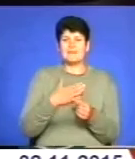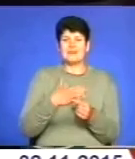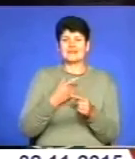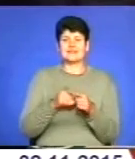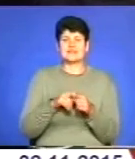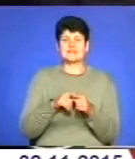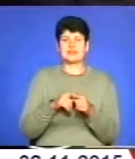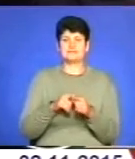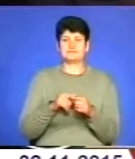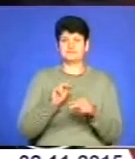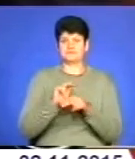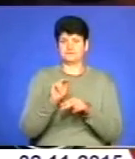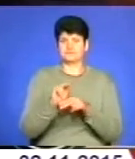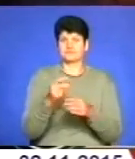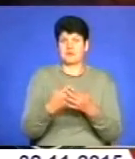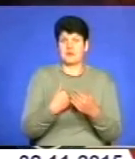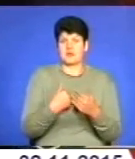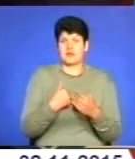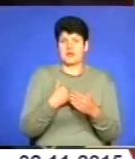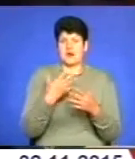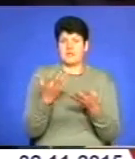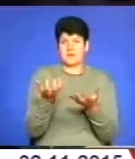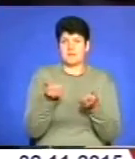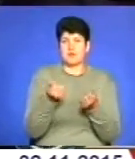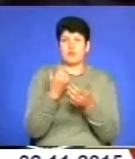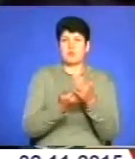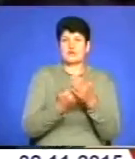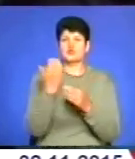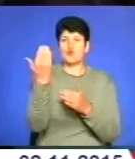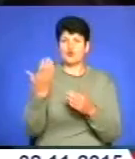наставник. Я беру приклад з його життя, з його вчинків.